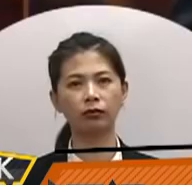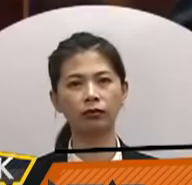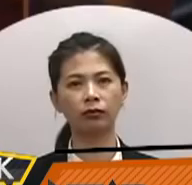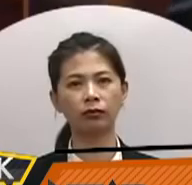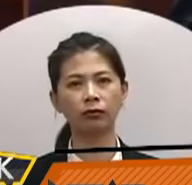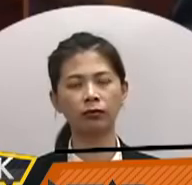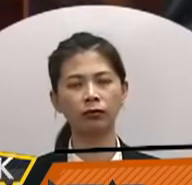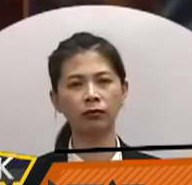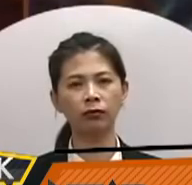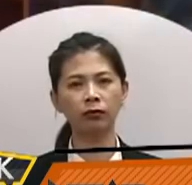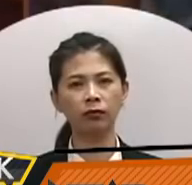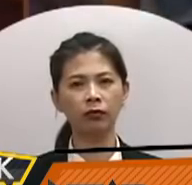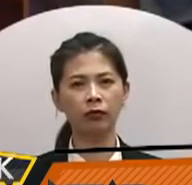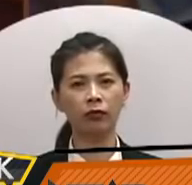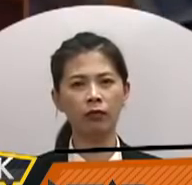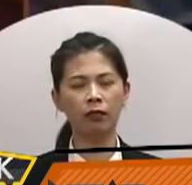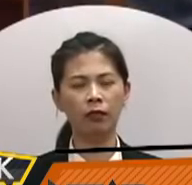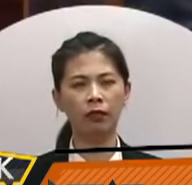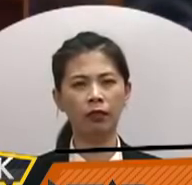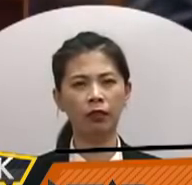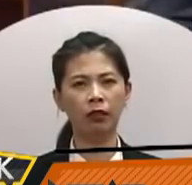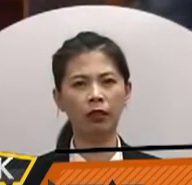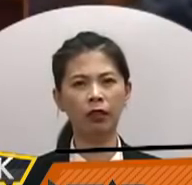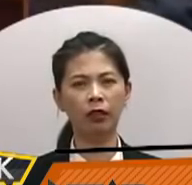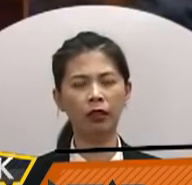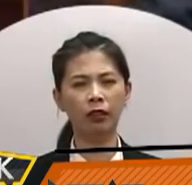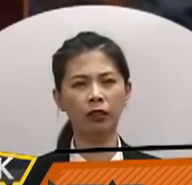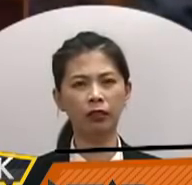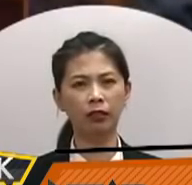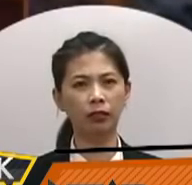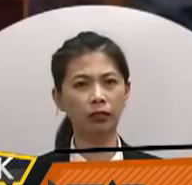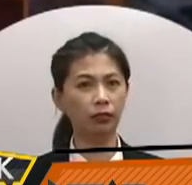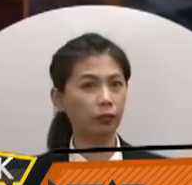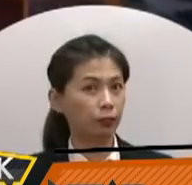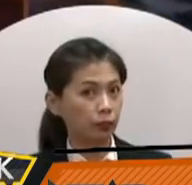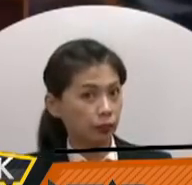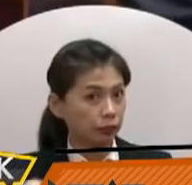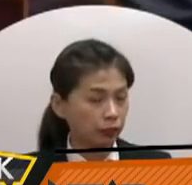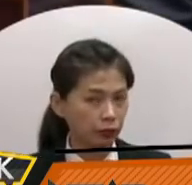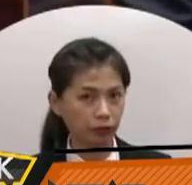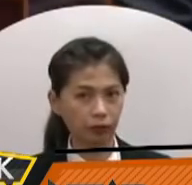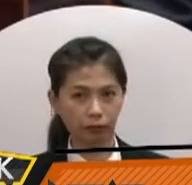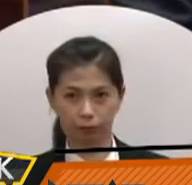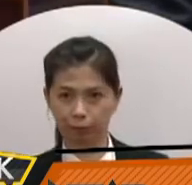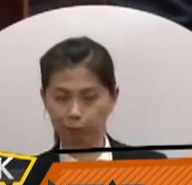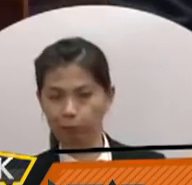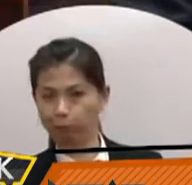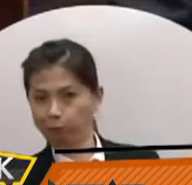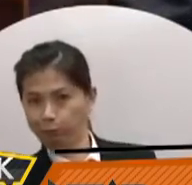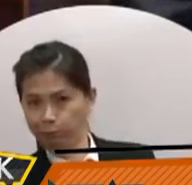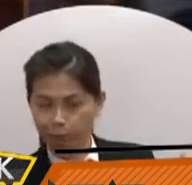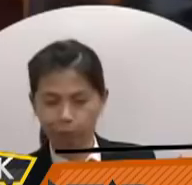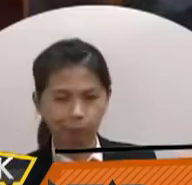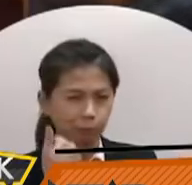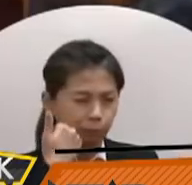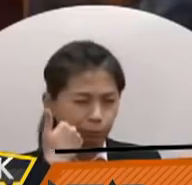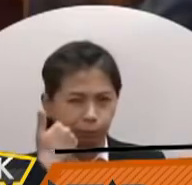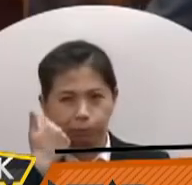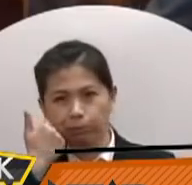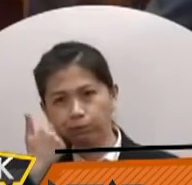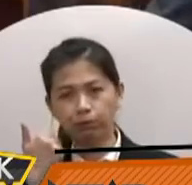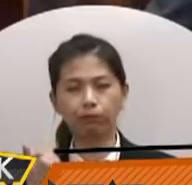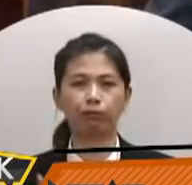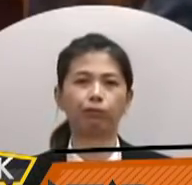我们要怎么防御？请院长说明。 我们对于来换敌人，无论是